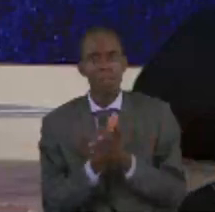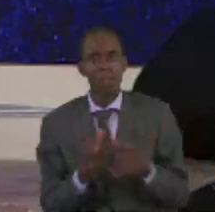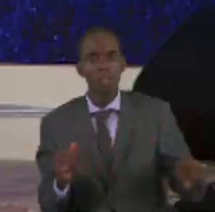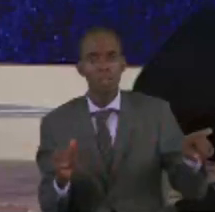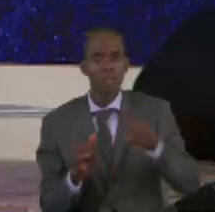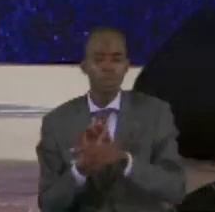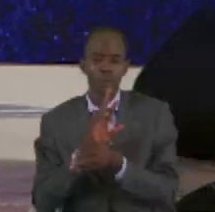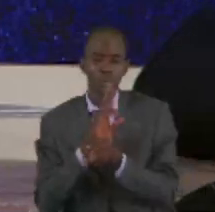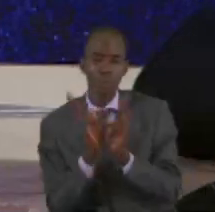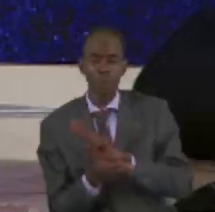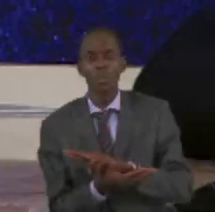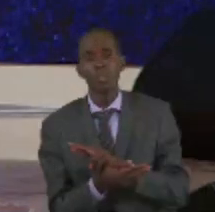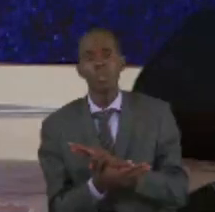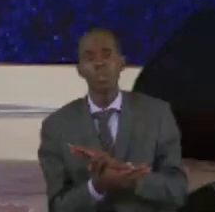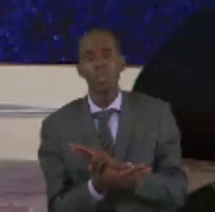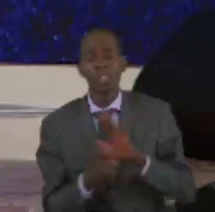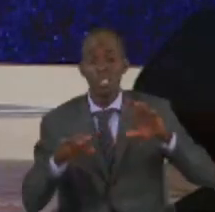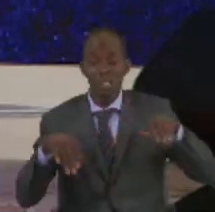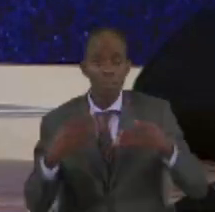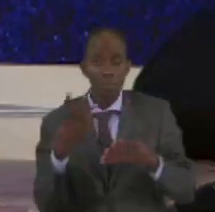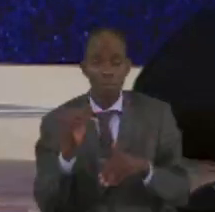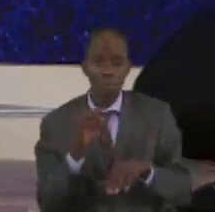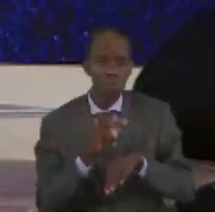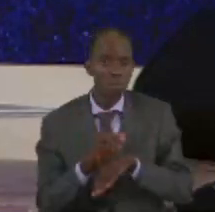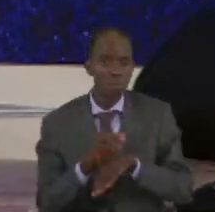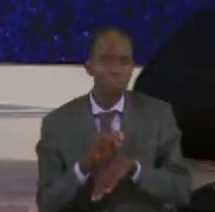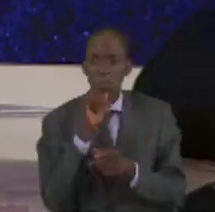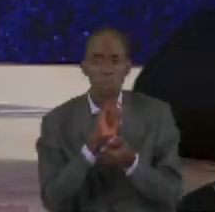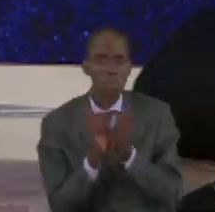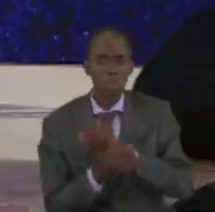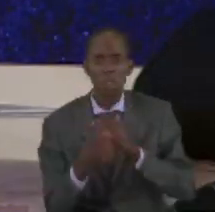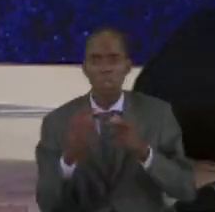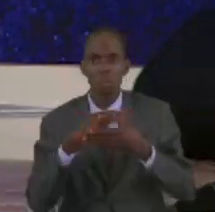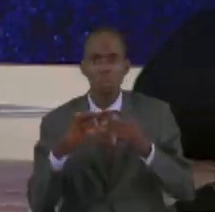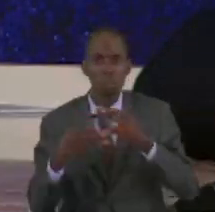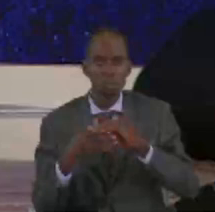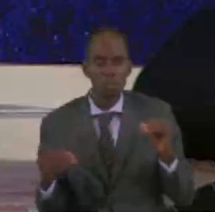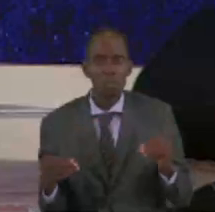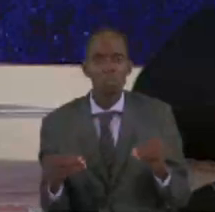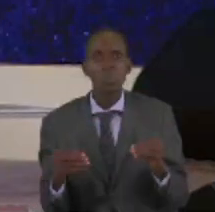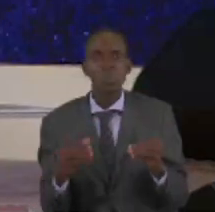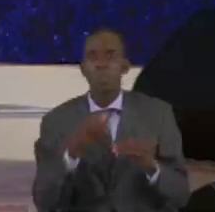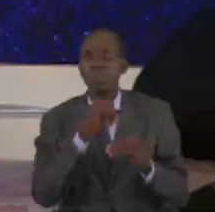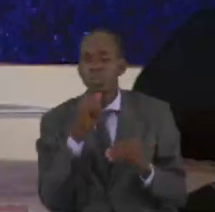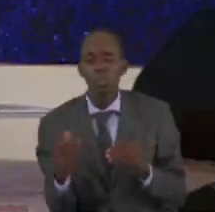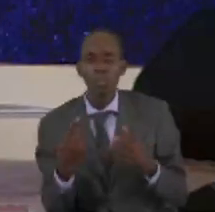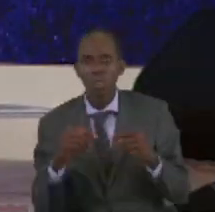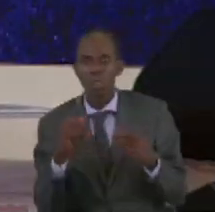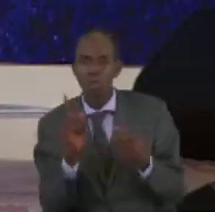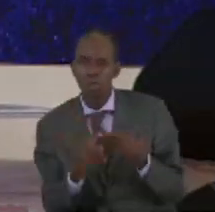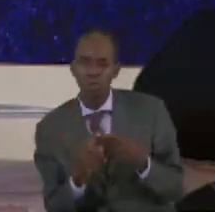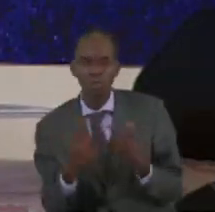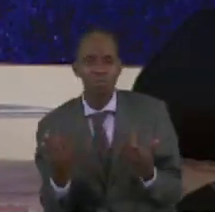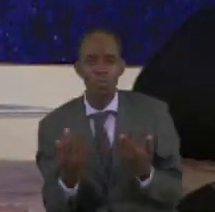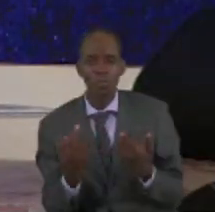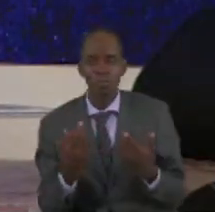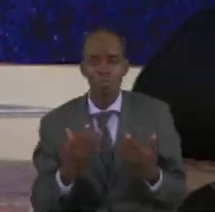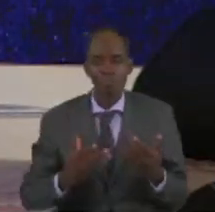j'ai prêché la repentance. Il n'a pas enseveli le message. Il n'a pas